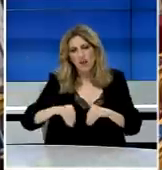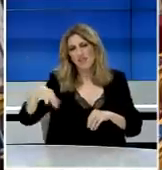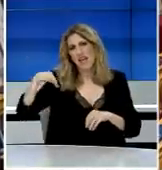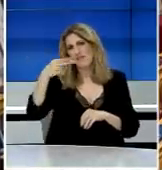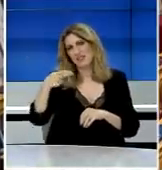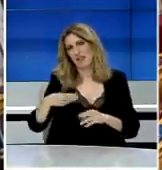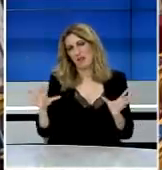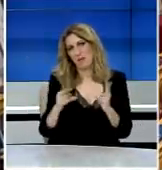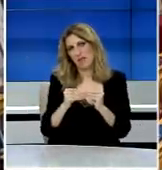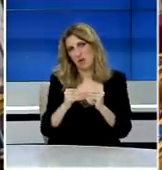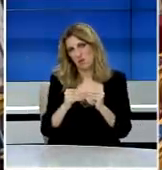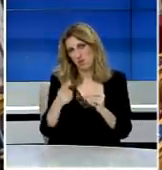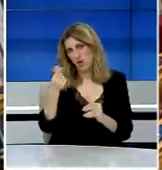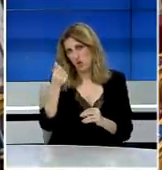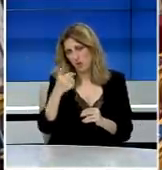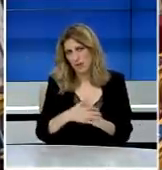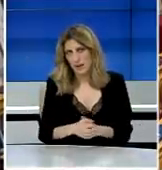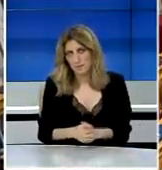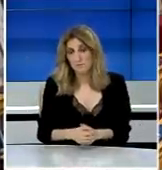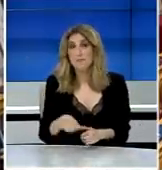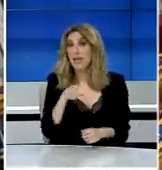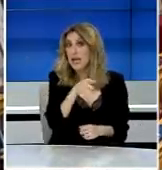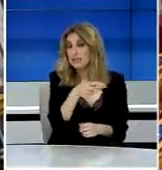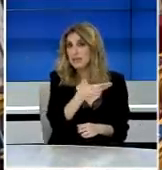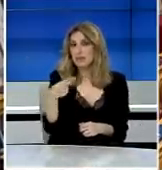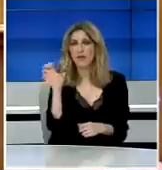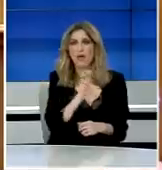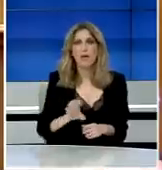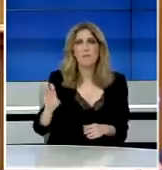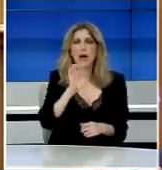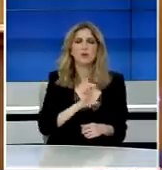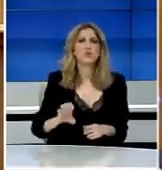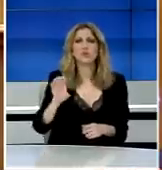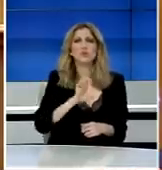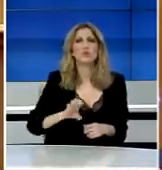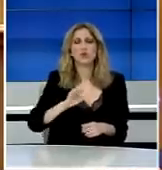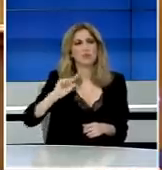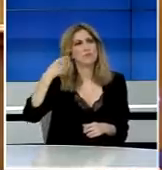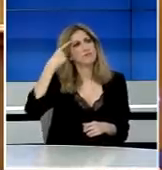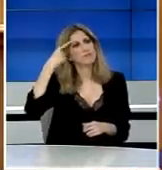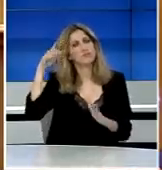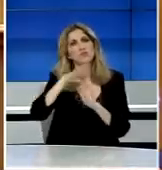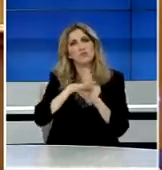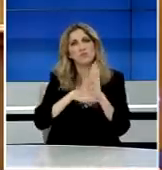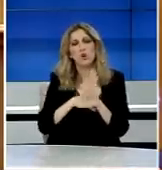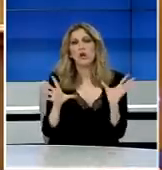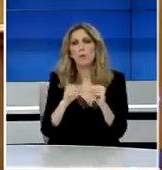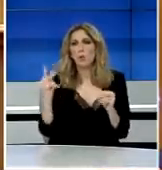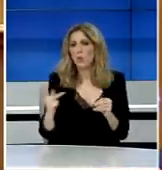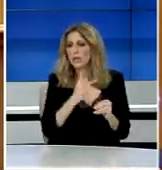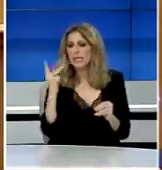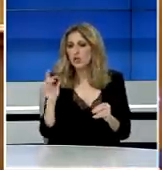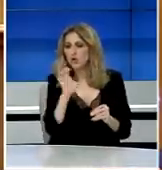Οι τελευταίες σας ανακοινώσεις για τη στήριξη του τουρισμού, μέσα από ένα πρόγραμμα κοινωνικού τουρισμού, το οποίο